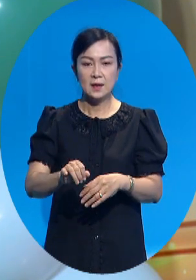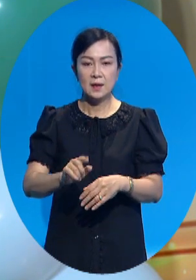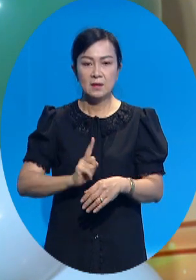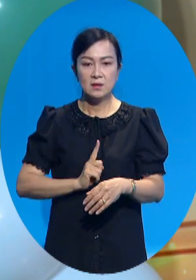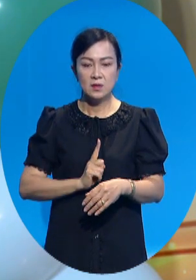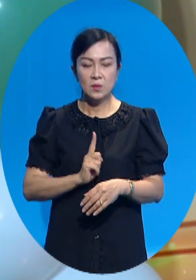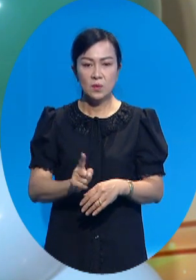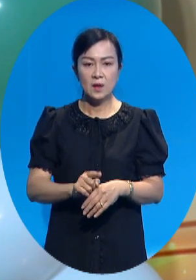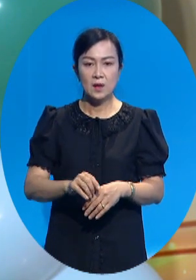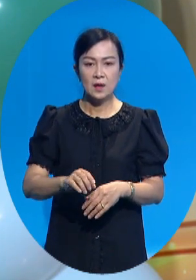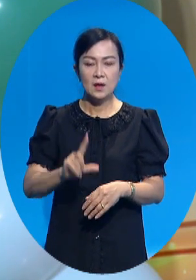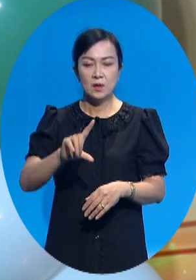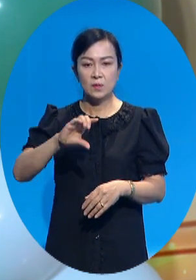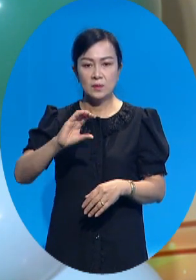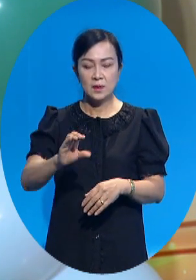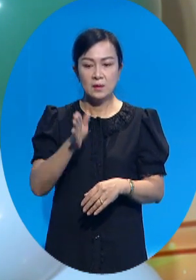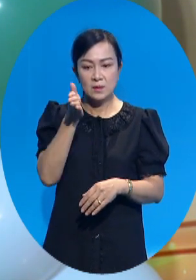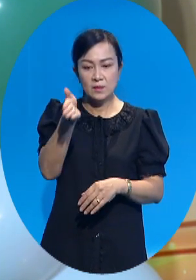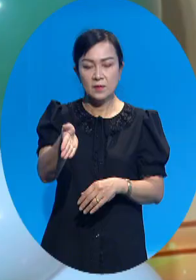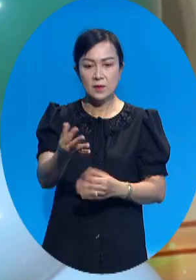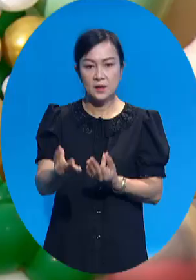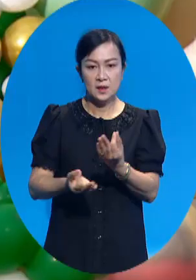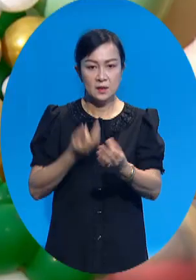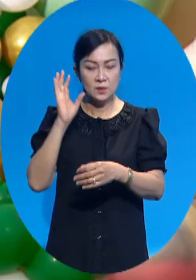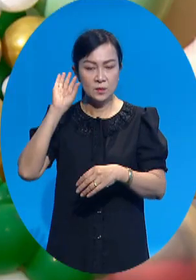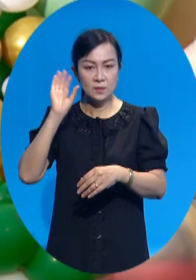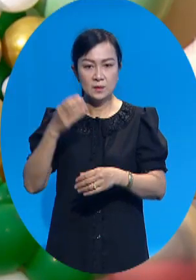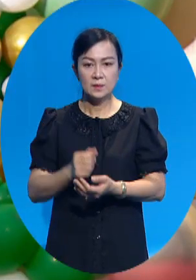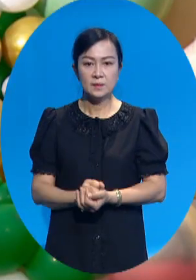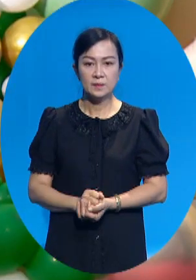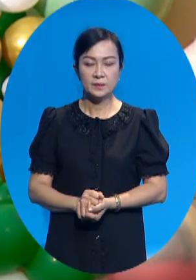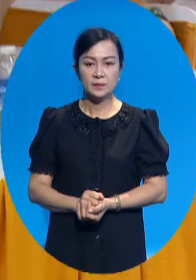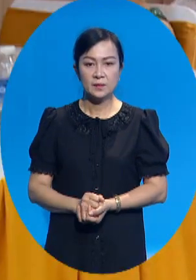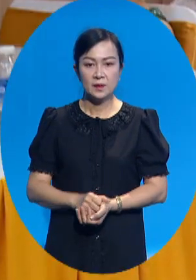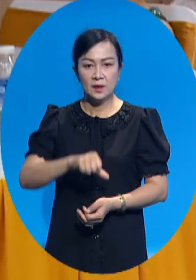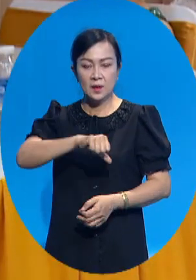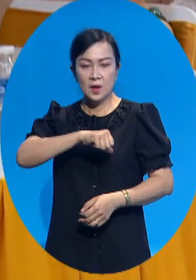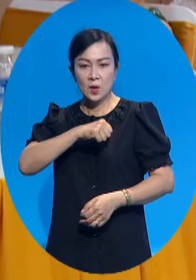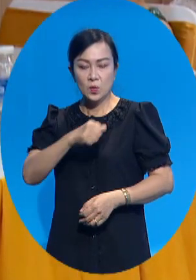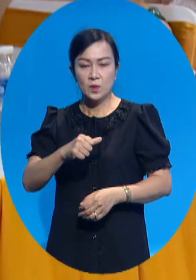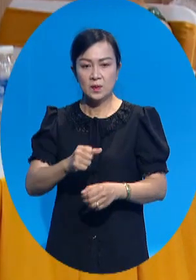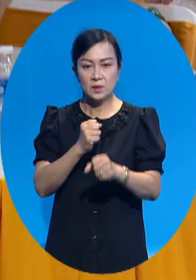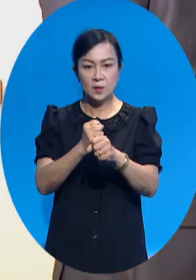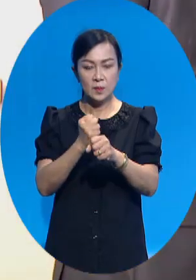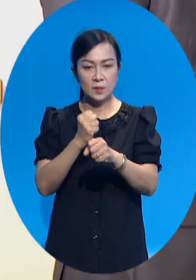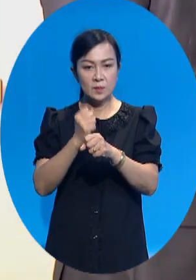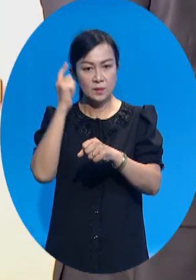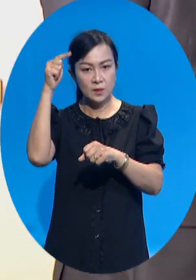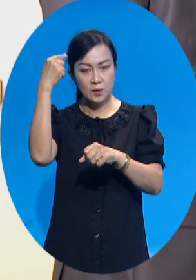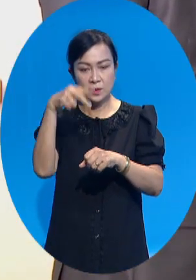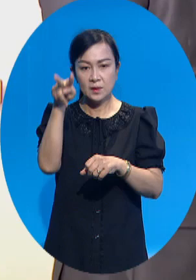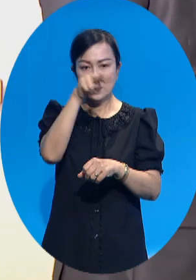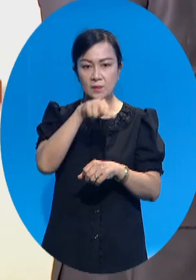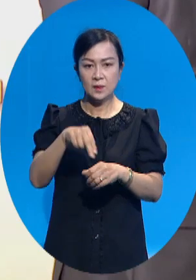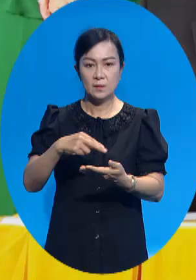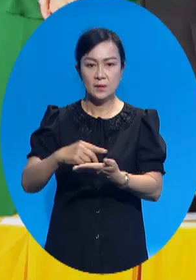hóa, công nghệ blockchain để có thể vươn ra được thị trường quốc tế. Mô hình độc quyền mẫu hạm khởi nghiệp lần đầu tiên có mặt tại Việt Nam,